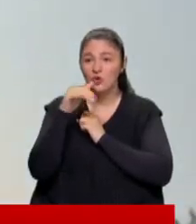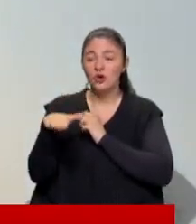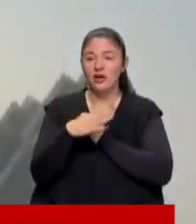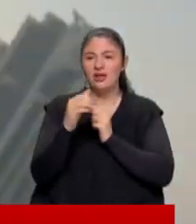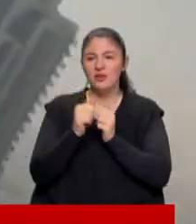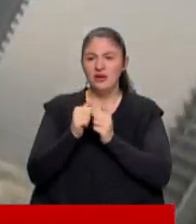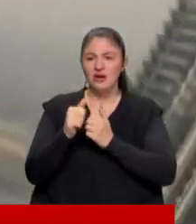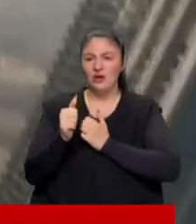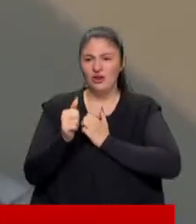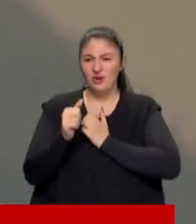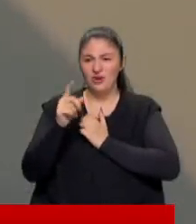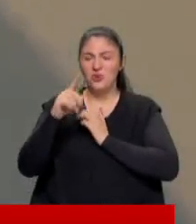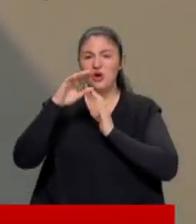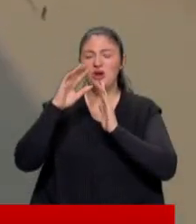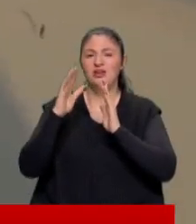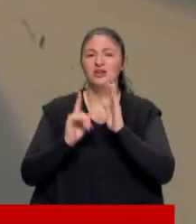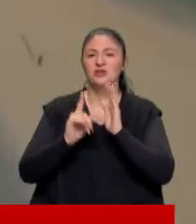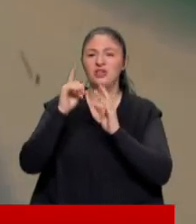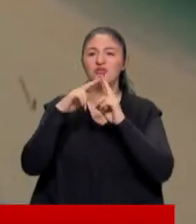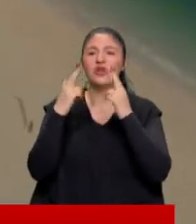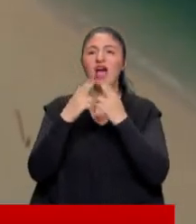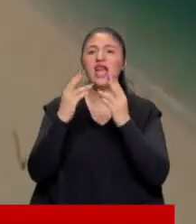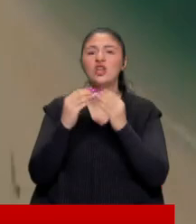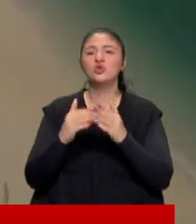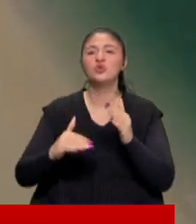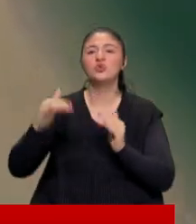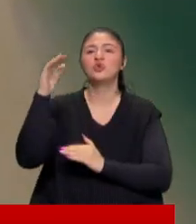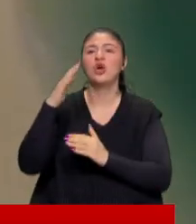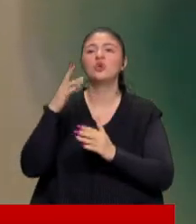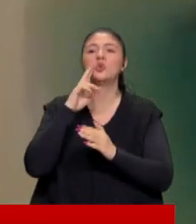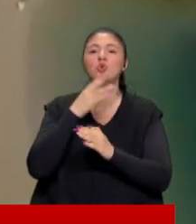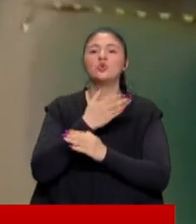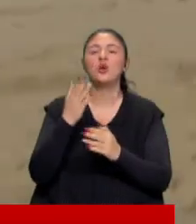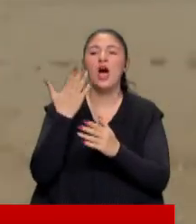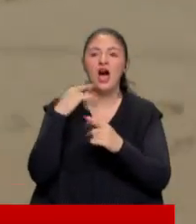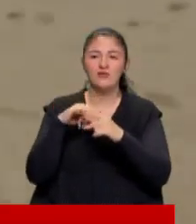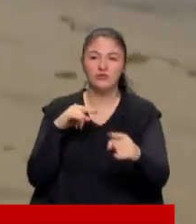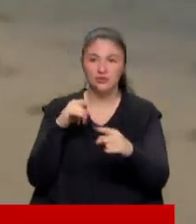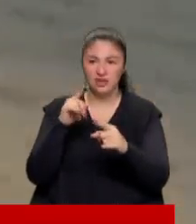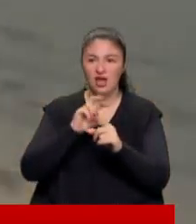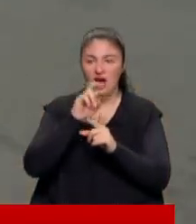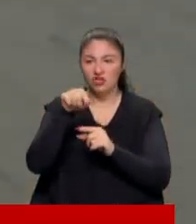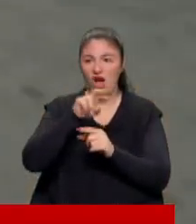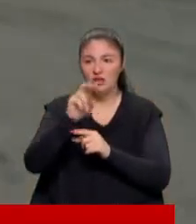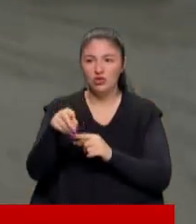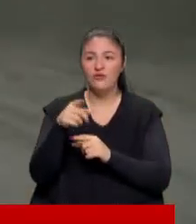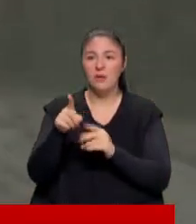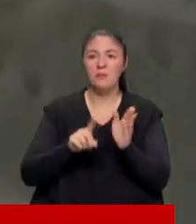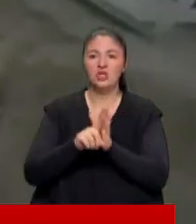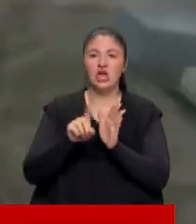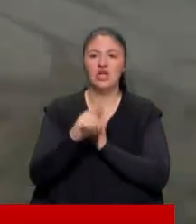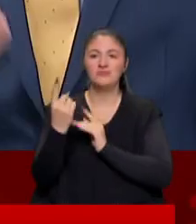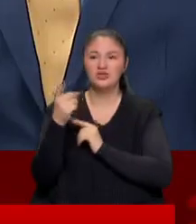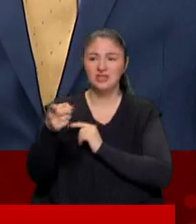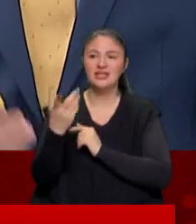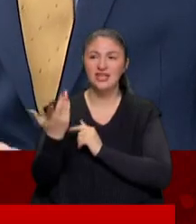kayağıyla birlikte işte bu gökdelenden dünyanın en yüksek sonsuzluk havuzundan aşağı atlıyor. Bu da nefes kesen bir görüntü ve ardından başarılı bir